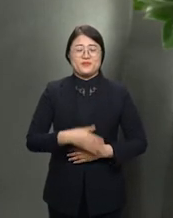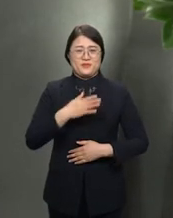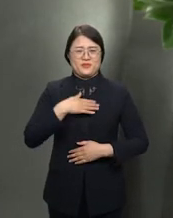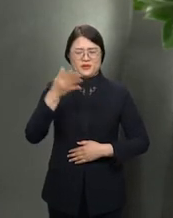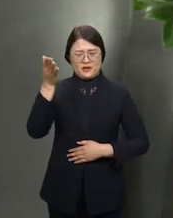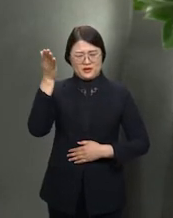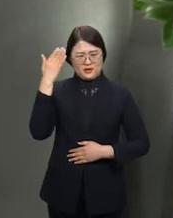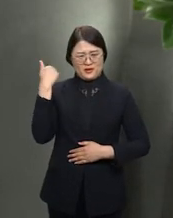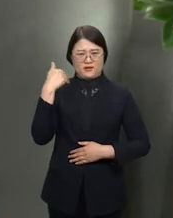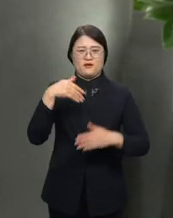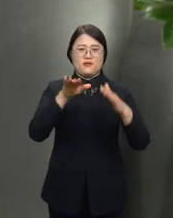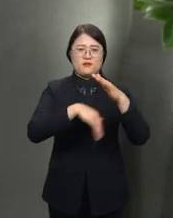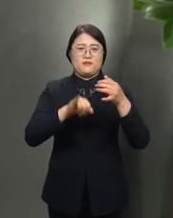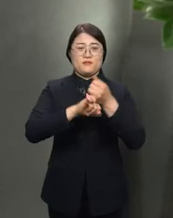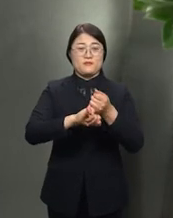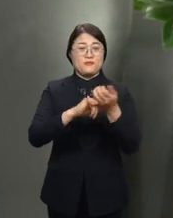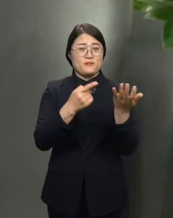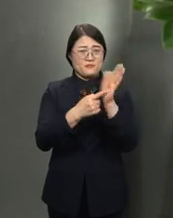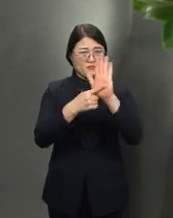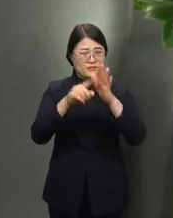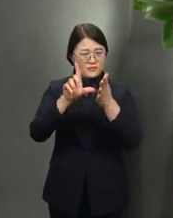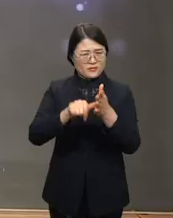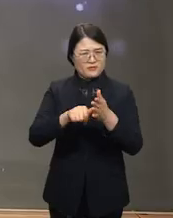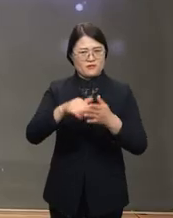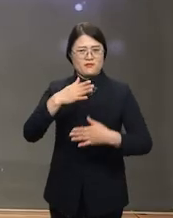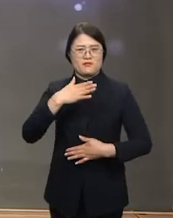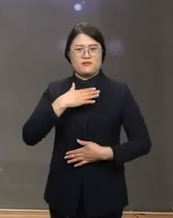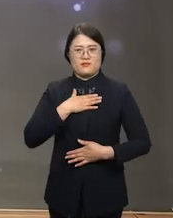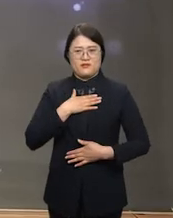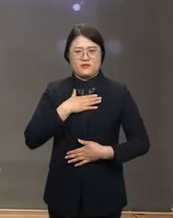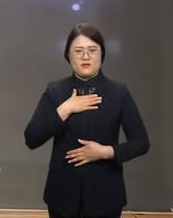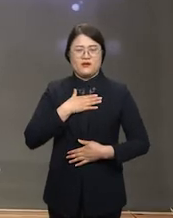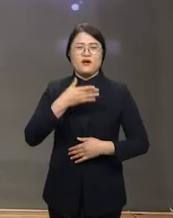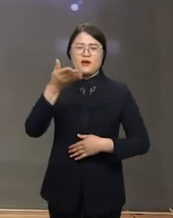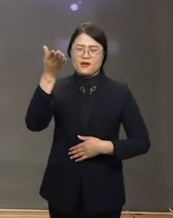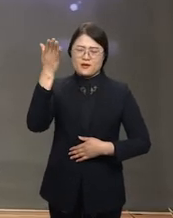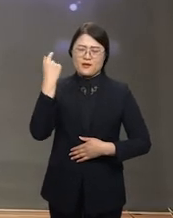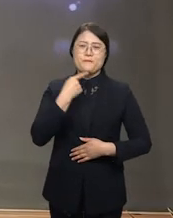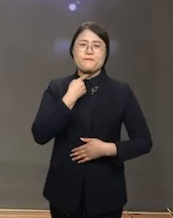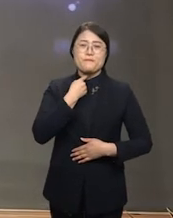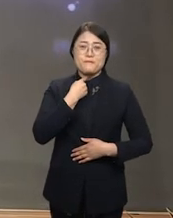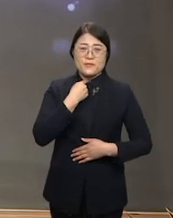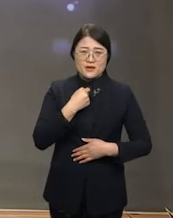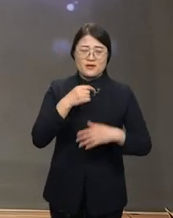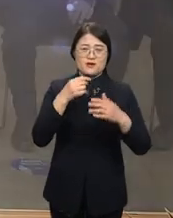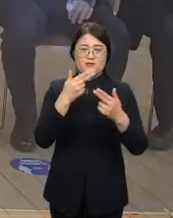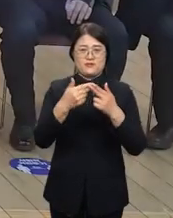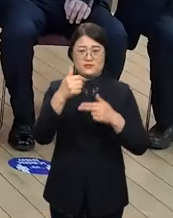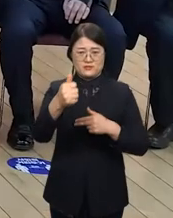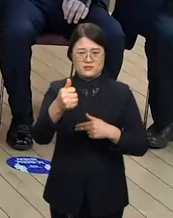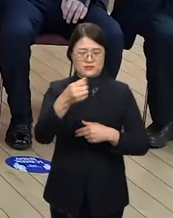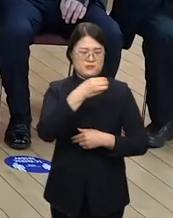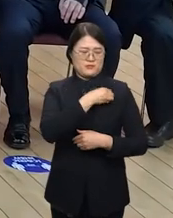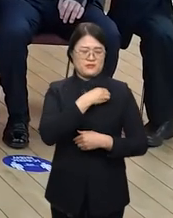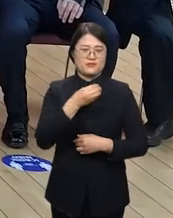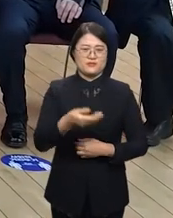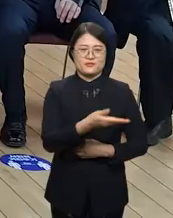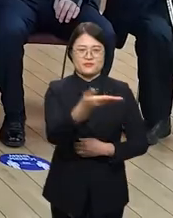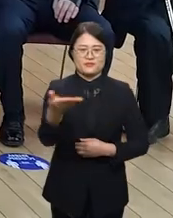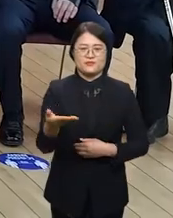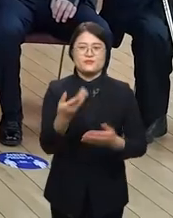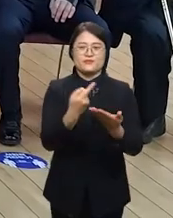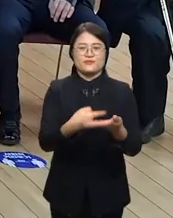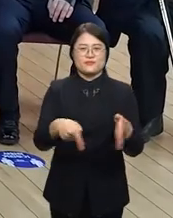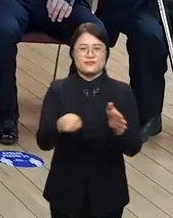공약에서 말씀드린 바와 같이 저는 우리 회장님들이나 그리고 회원들을 위해서